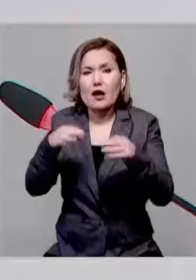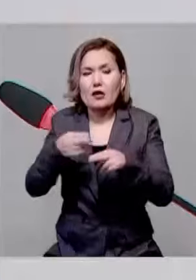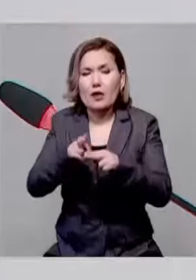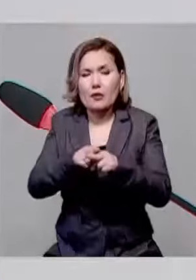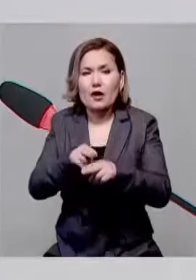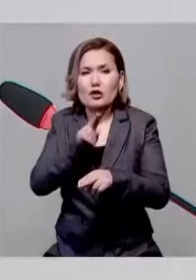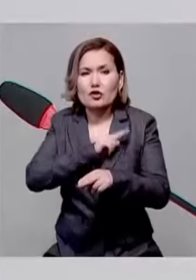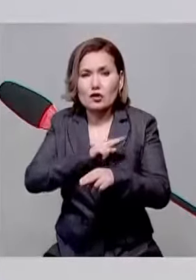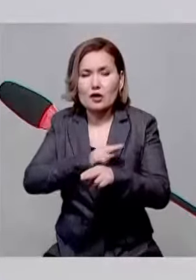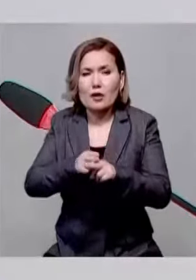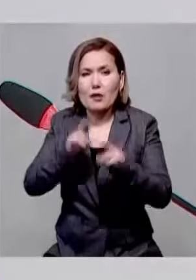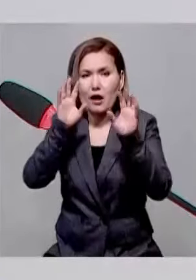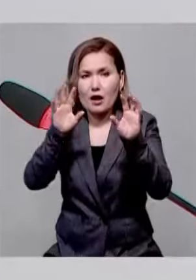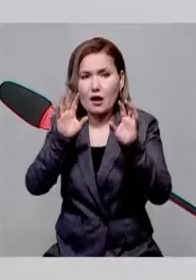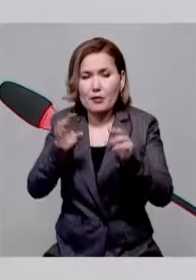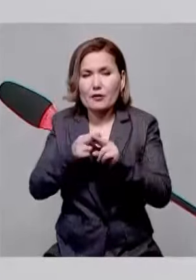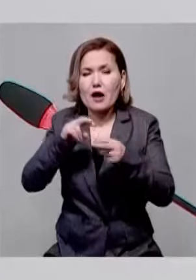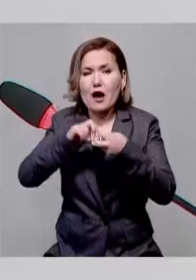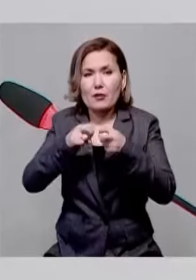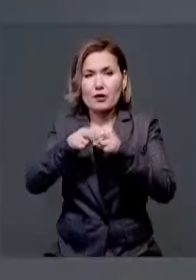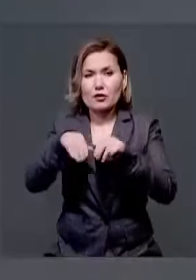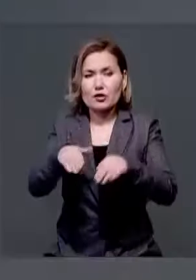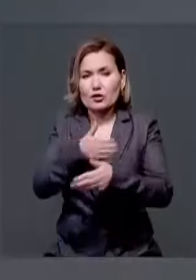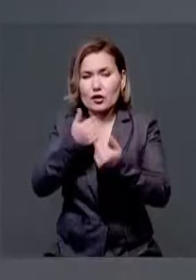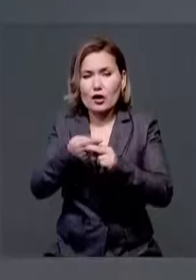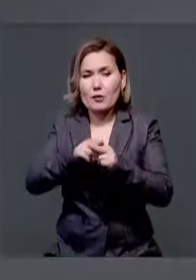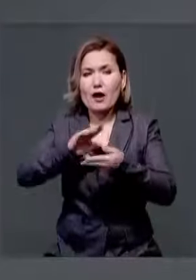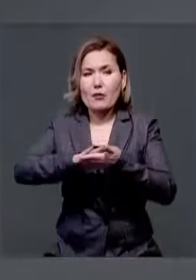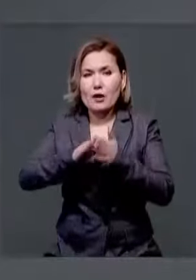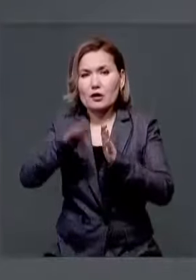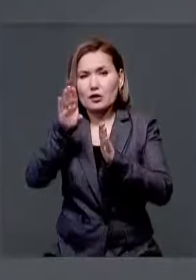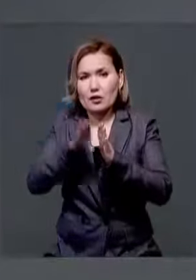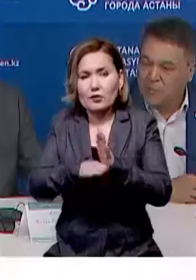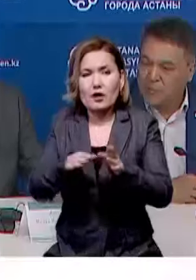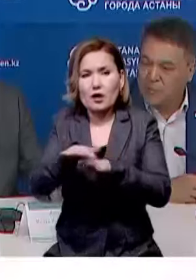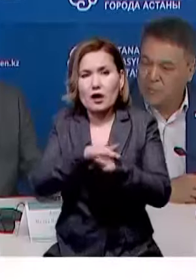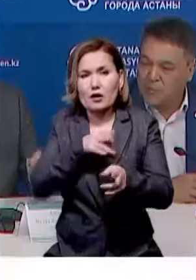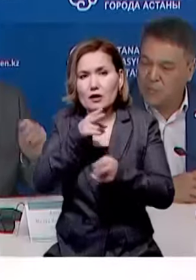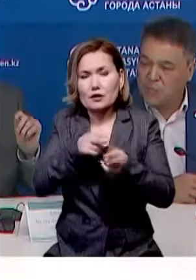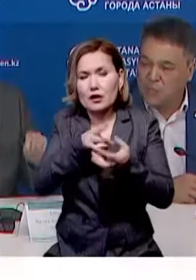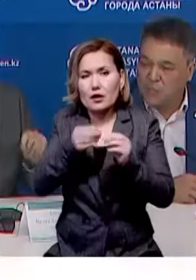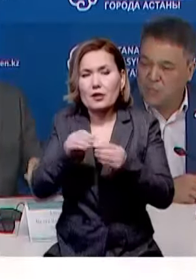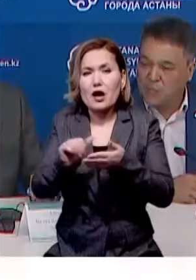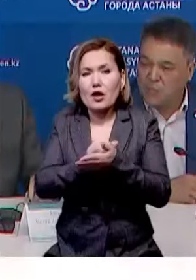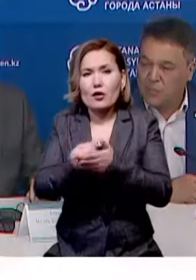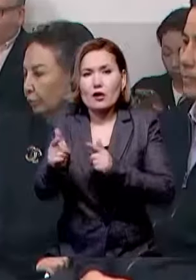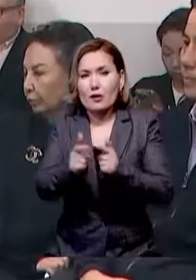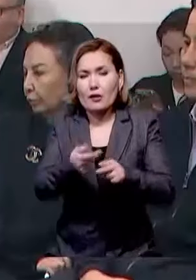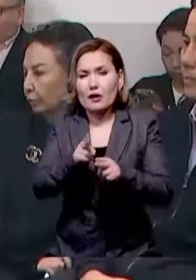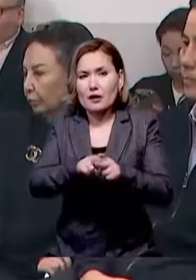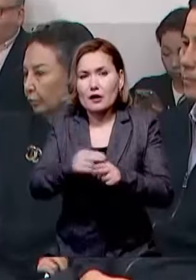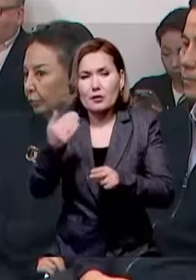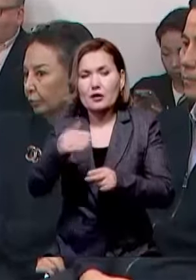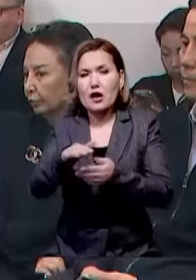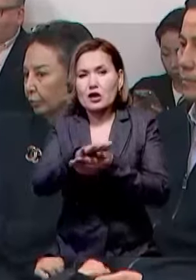қызметті жүйелеуге арналған кодекс проблеманы шешпеді. Керісінше жағдайды қиындатты деп отыр. Оған қоса құжат әзірлегенде